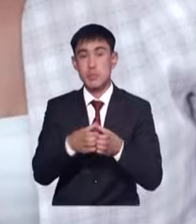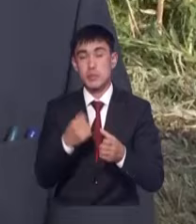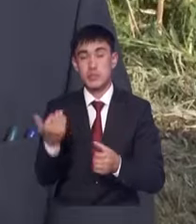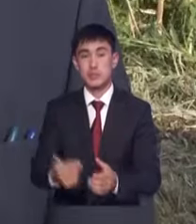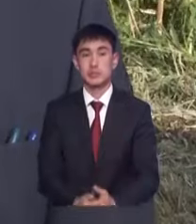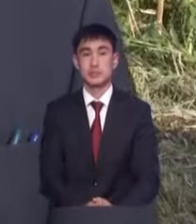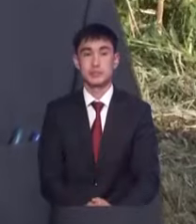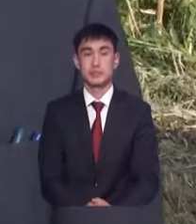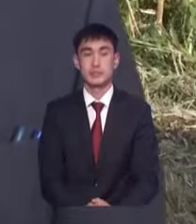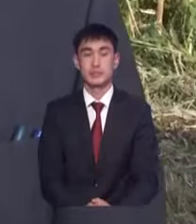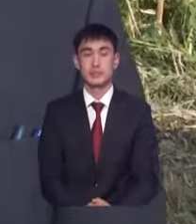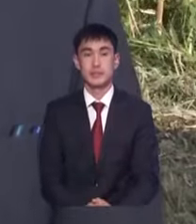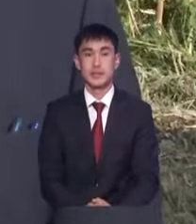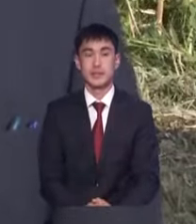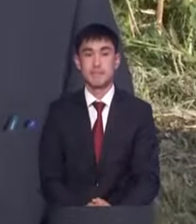подрядчиком.